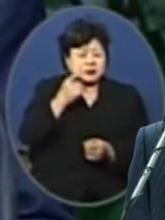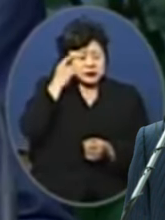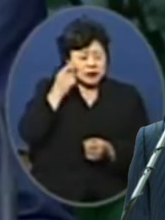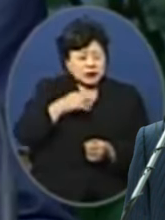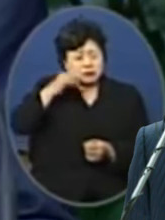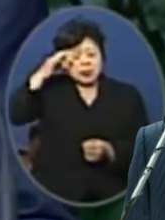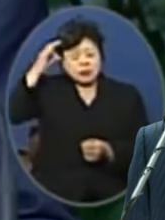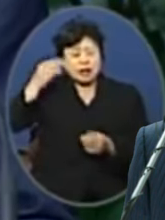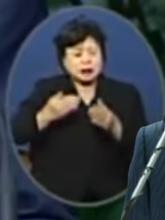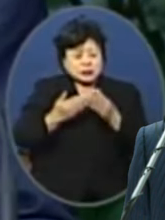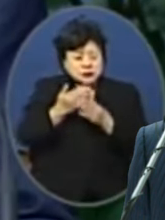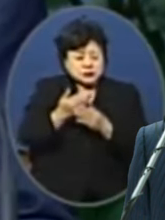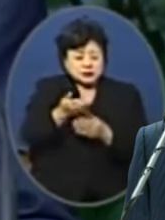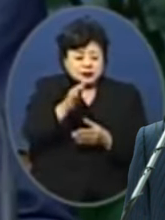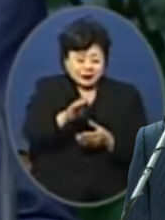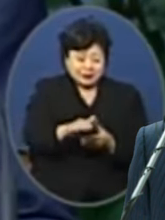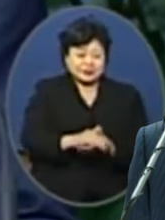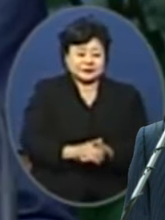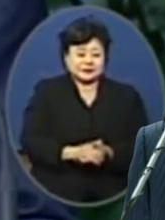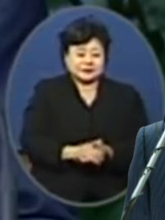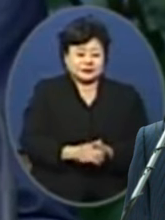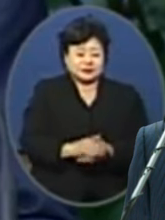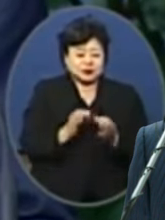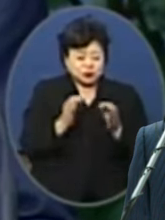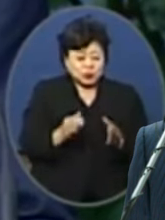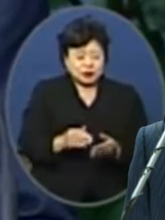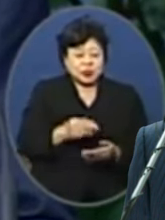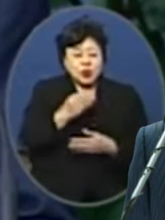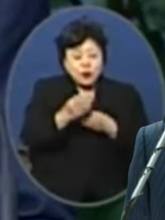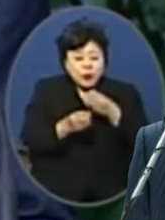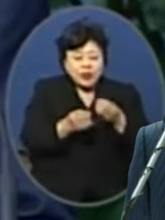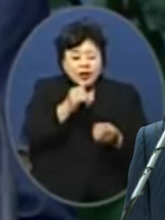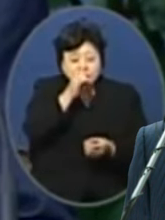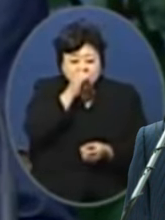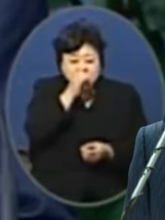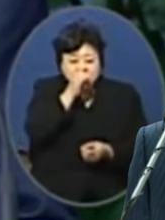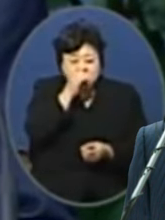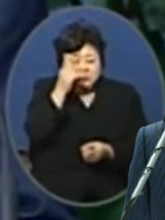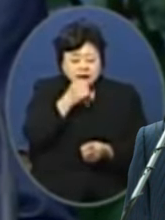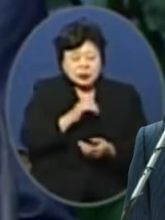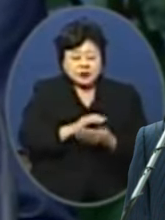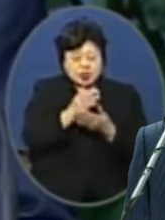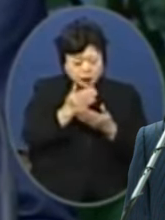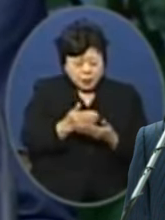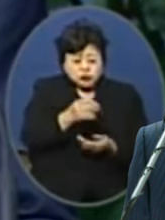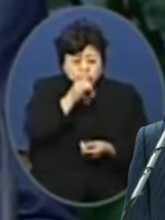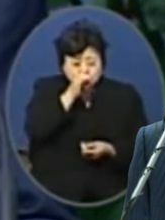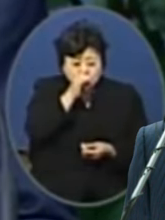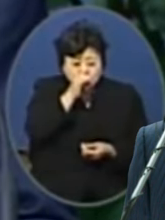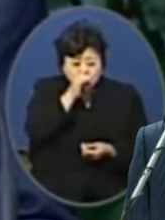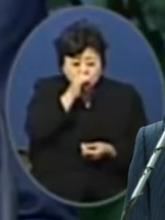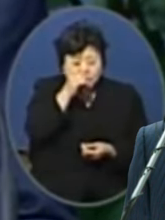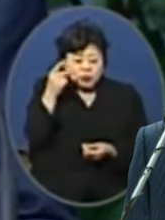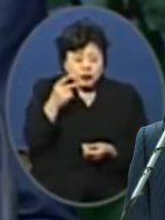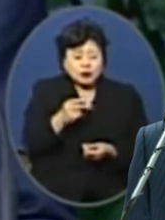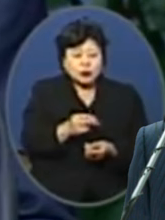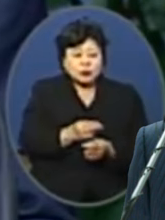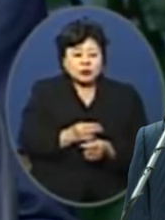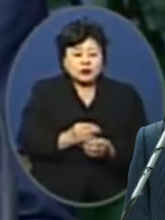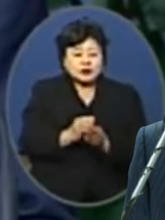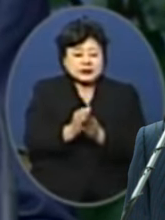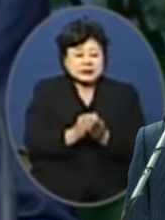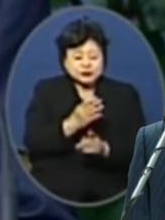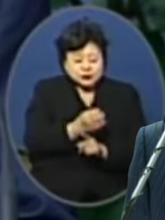마음에 많이 떠올랐습니다 그런 동안에 회개할 수 있고 성령의 변화를 받을 수 있고 그리고 진주조개